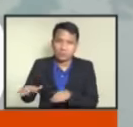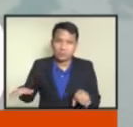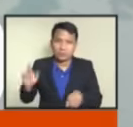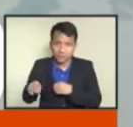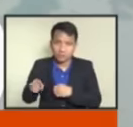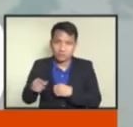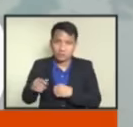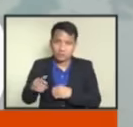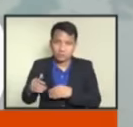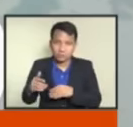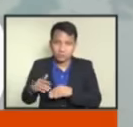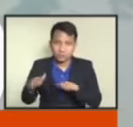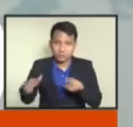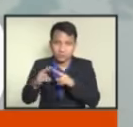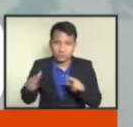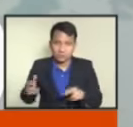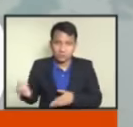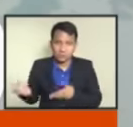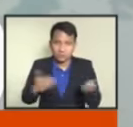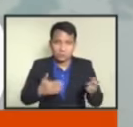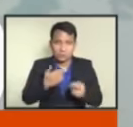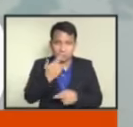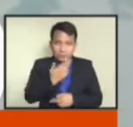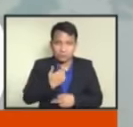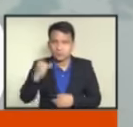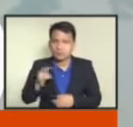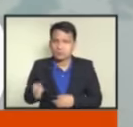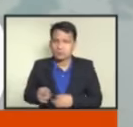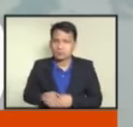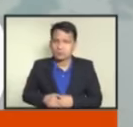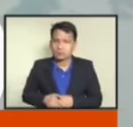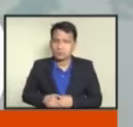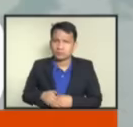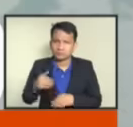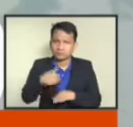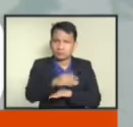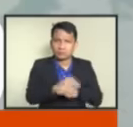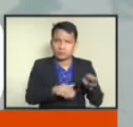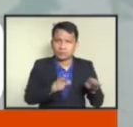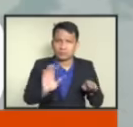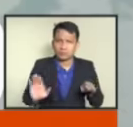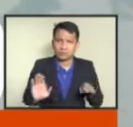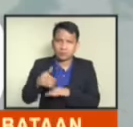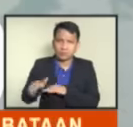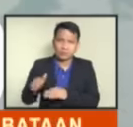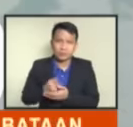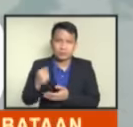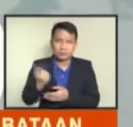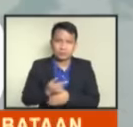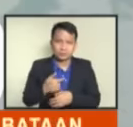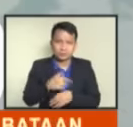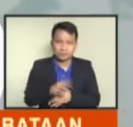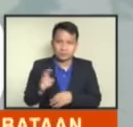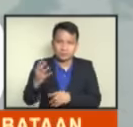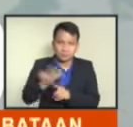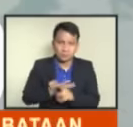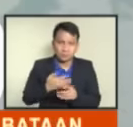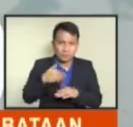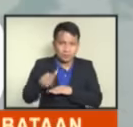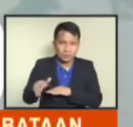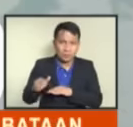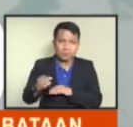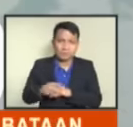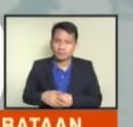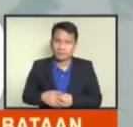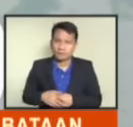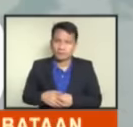kumakain sa bahay. Lahat ng restaurant ng mga mamahalin, alam ng anak ko po, sir. Kung napupunta naman pala sa anak mo, yung mga perang pinapadala mo,